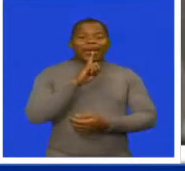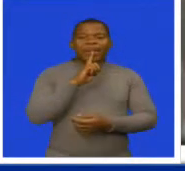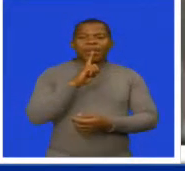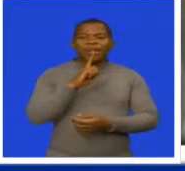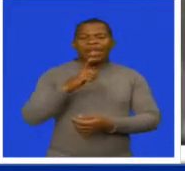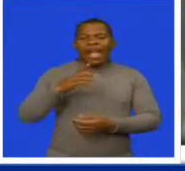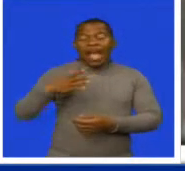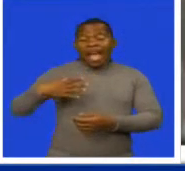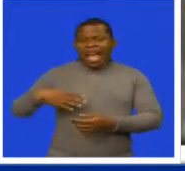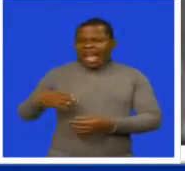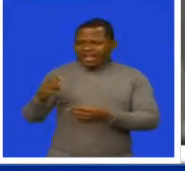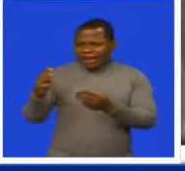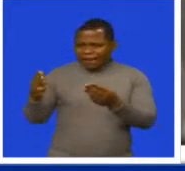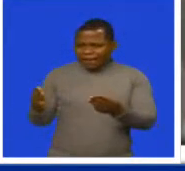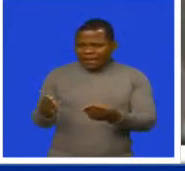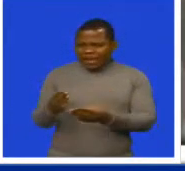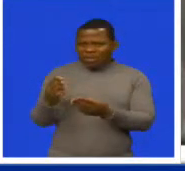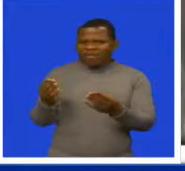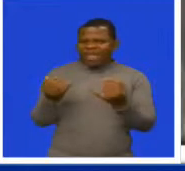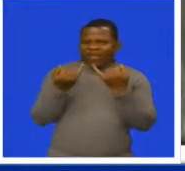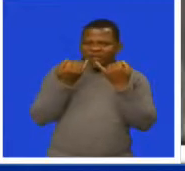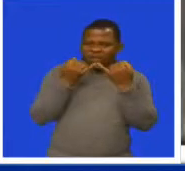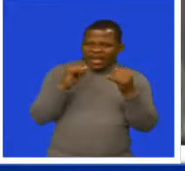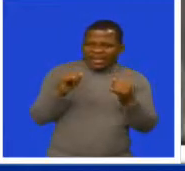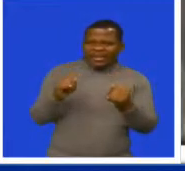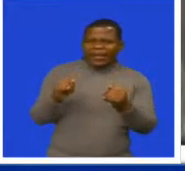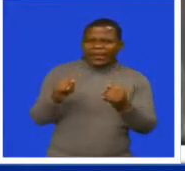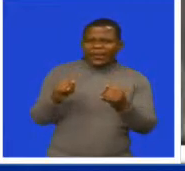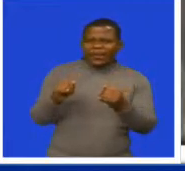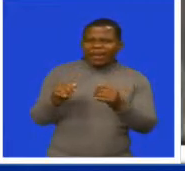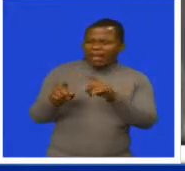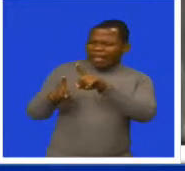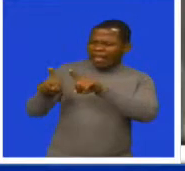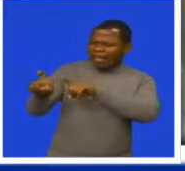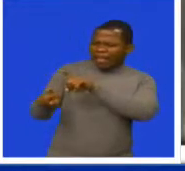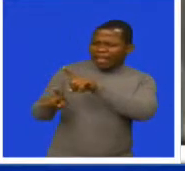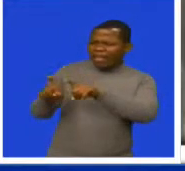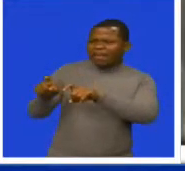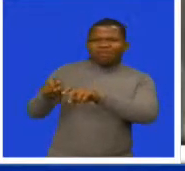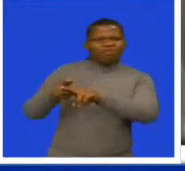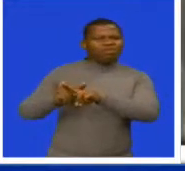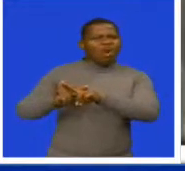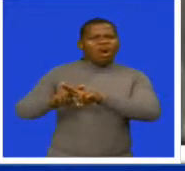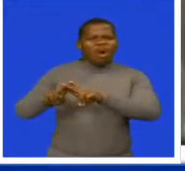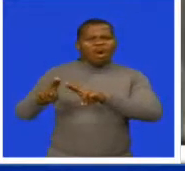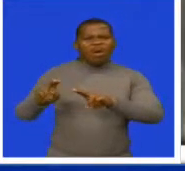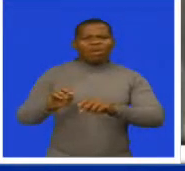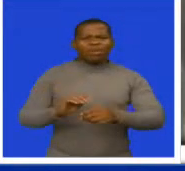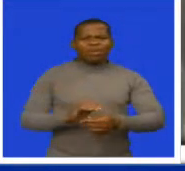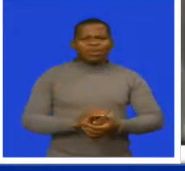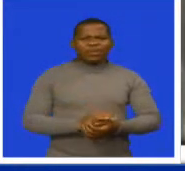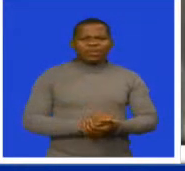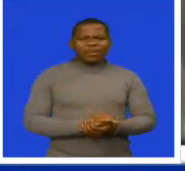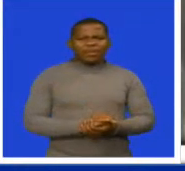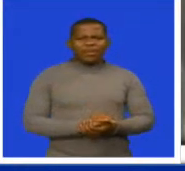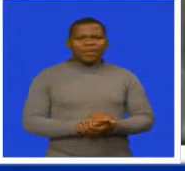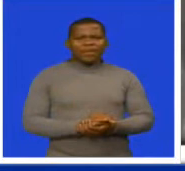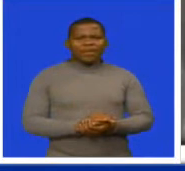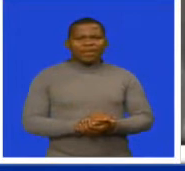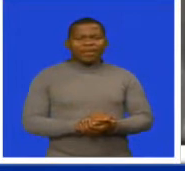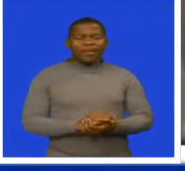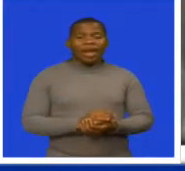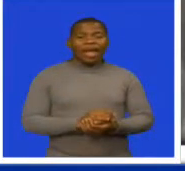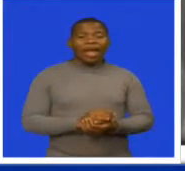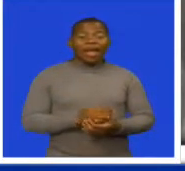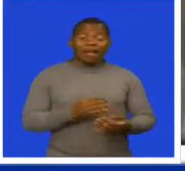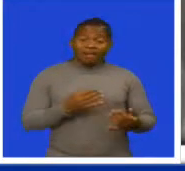ke ngayo kulamala yekuvala tona leto tikhala leto bona labo harmful digital content or cyber security or data